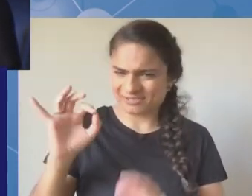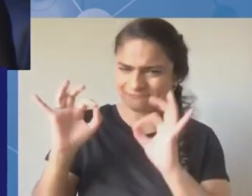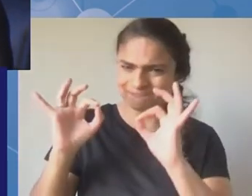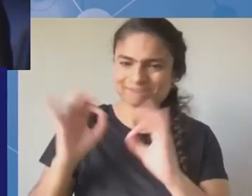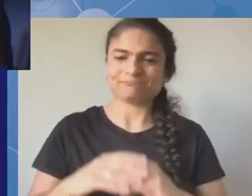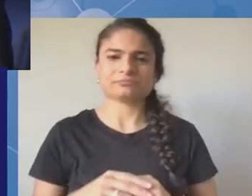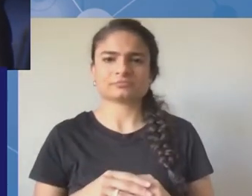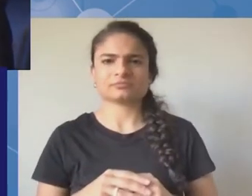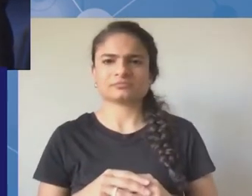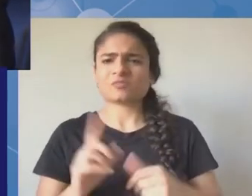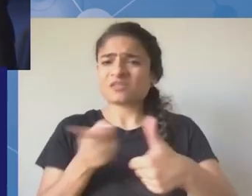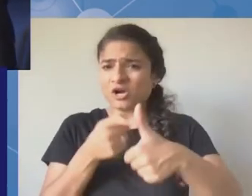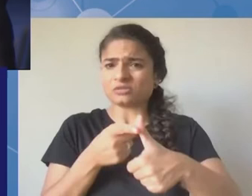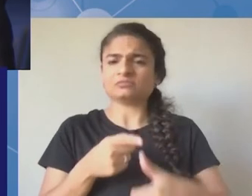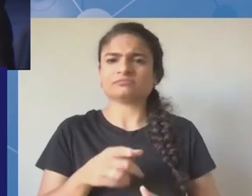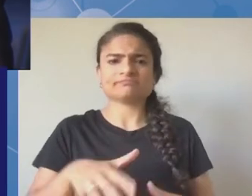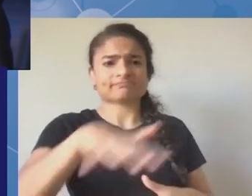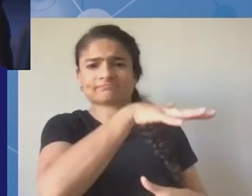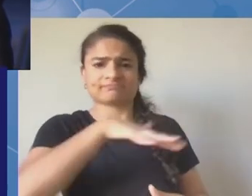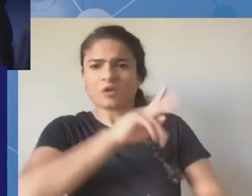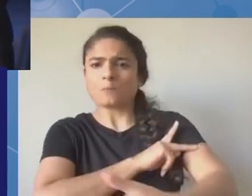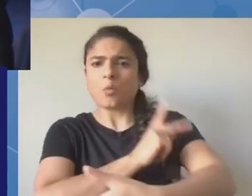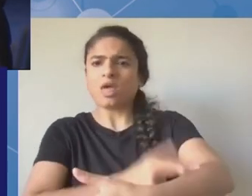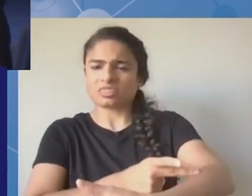قبل كل شيء أنا أيضا أريد أن أشكر